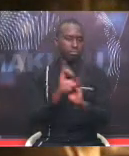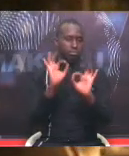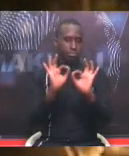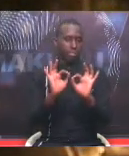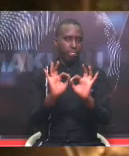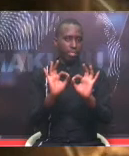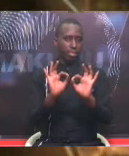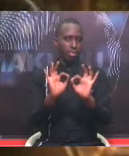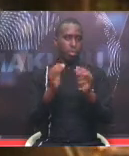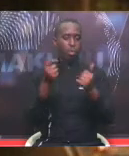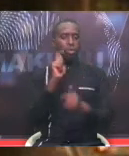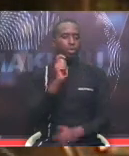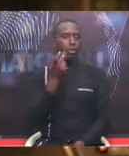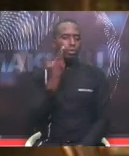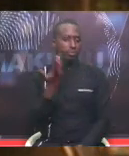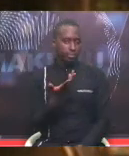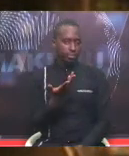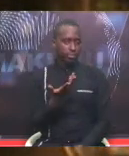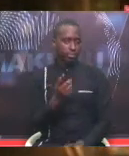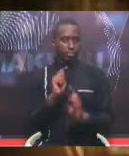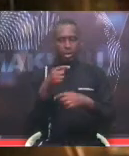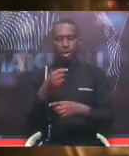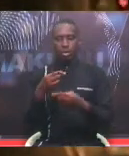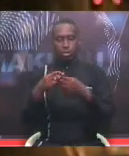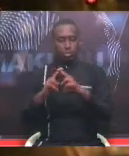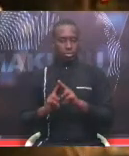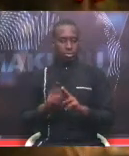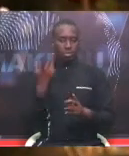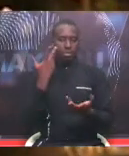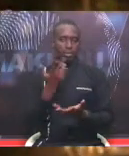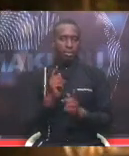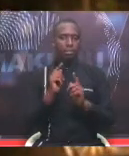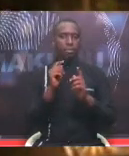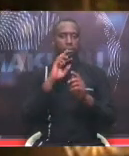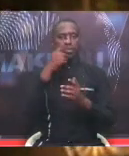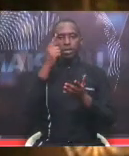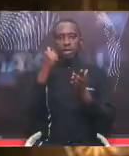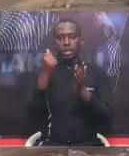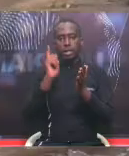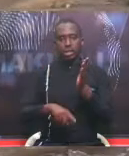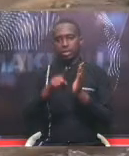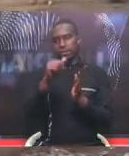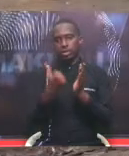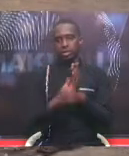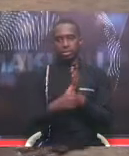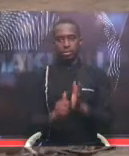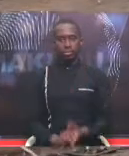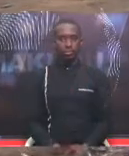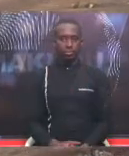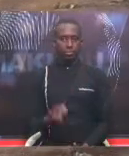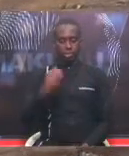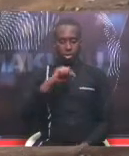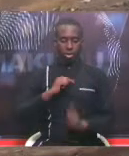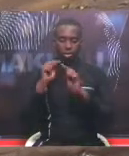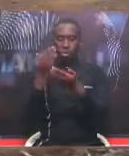ubundi ubwiherero basura bwifashe bute basubije iki abayobozi kuri iki kibazo twese tujya